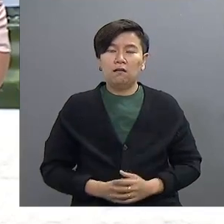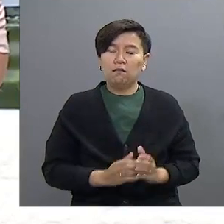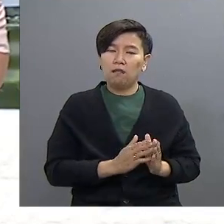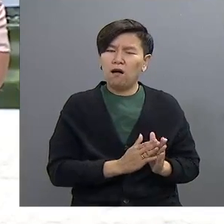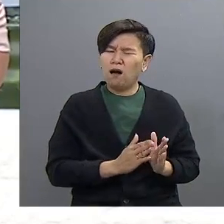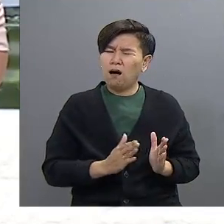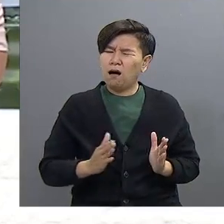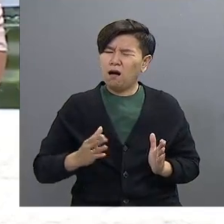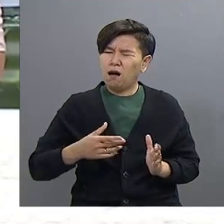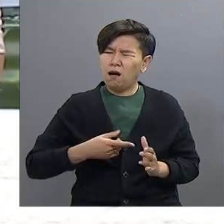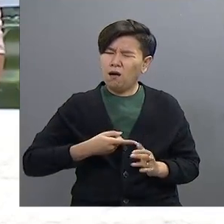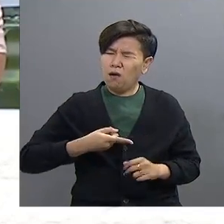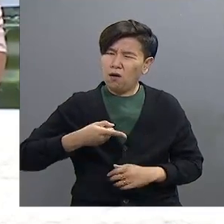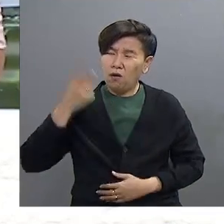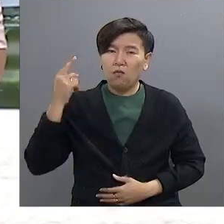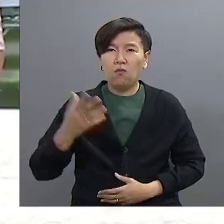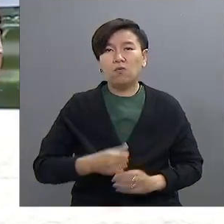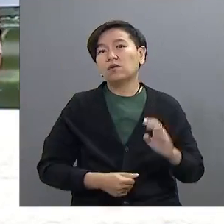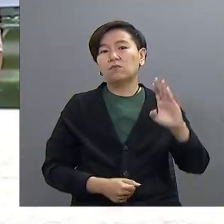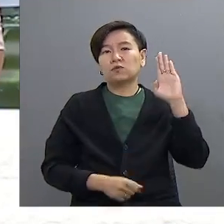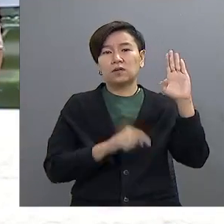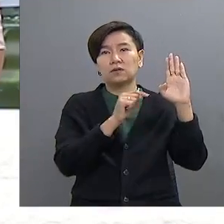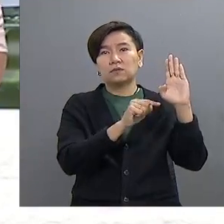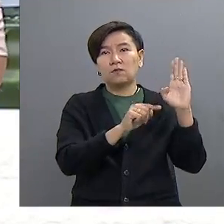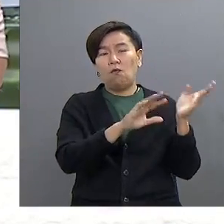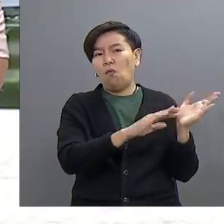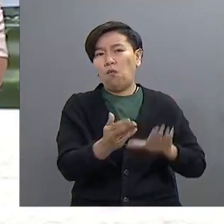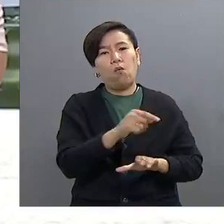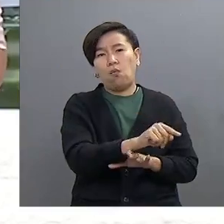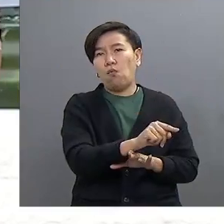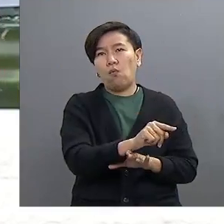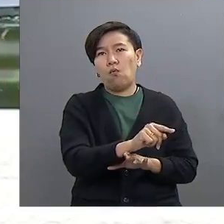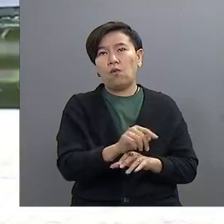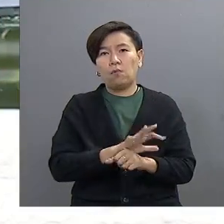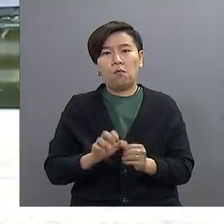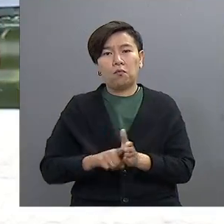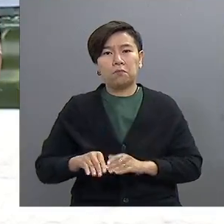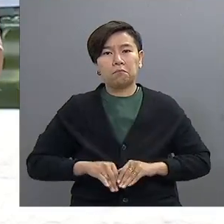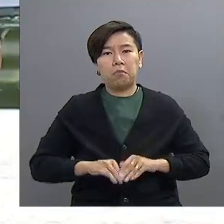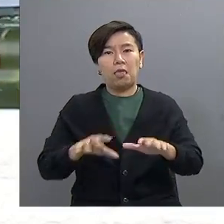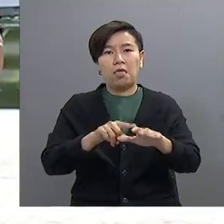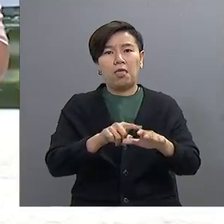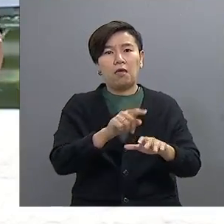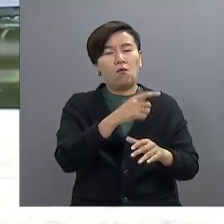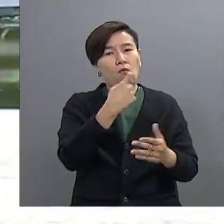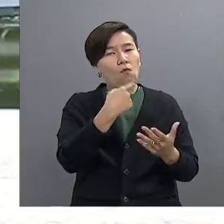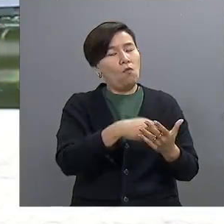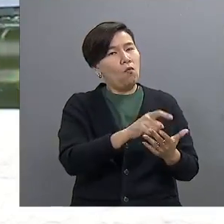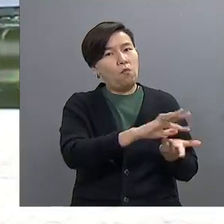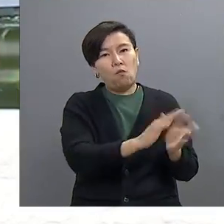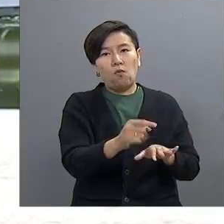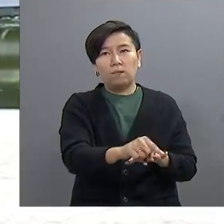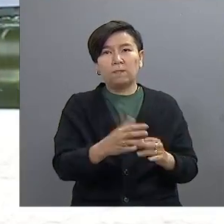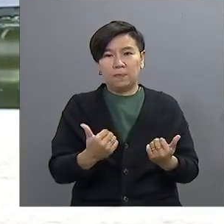คือเนื่องด้วยบริษัทประกันภัยนี่ล้มกันระเนระนาดตั้งแต่โควิด-19 นะคะนี่จึงเป็นปัญหาเรื่องเงินทุนสภาพคล่องหรือเปล่